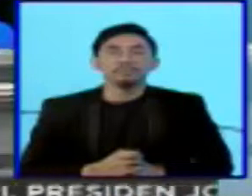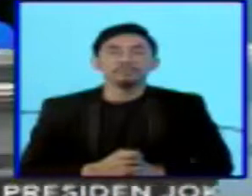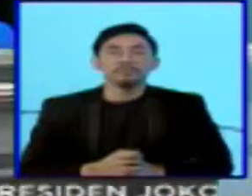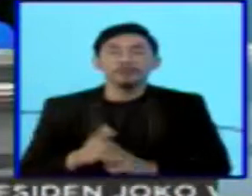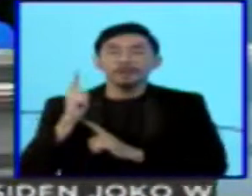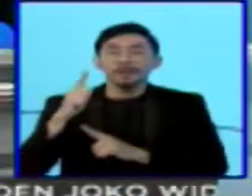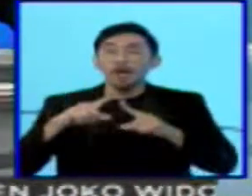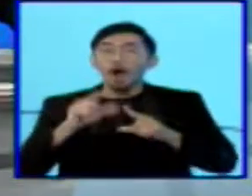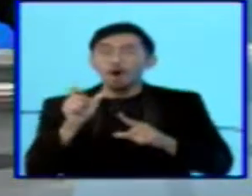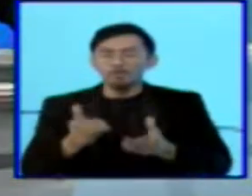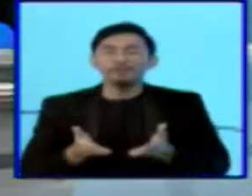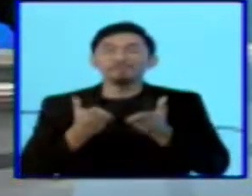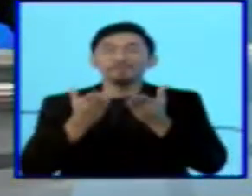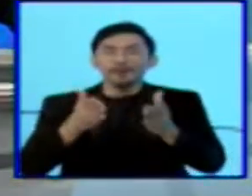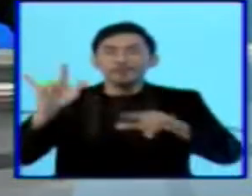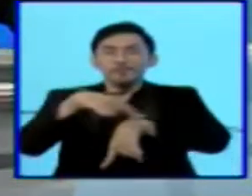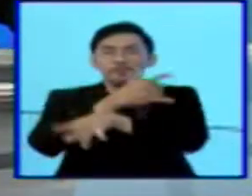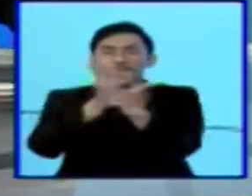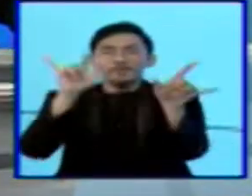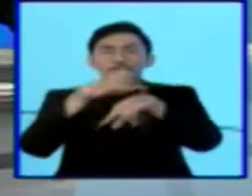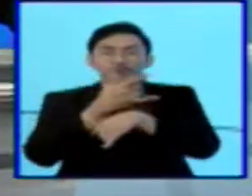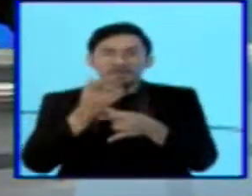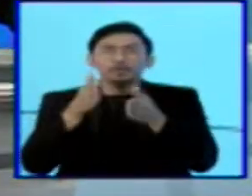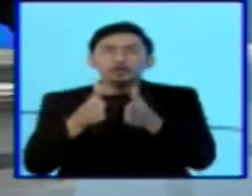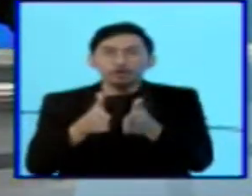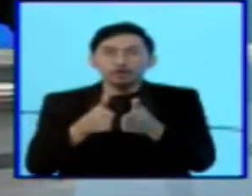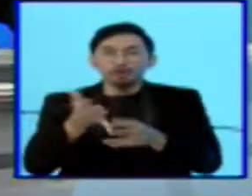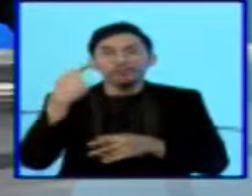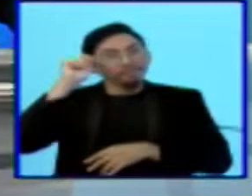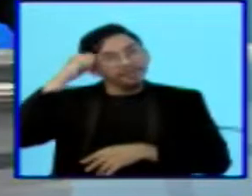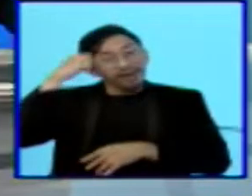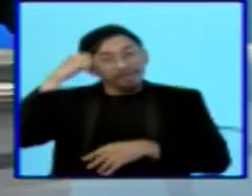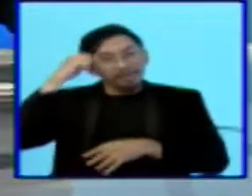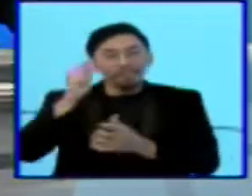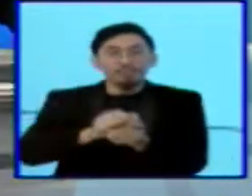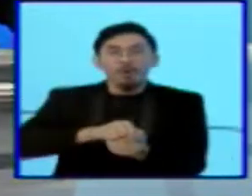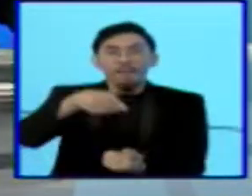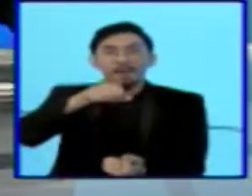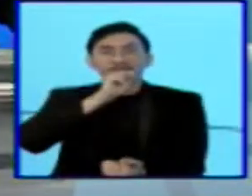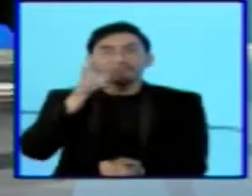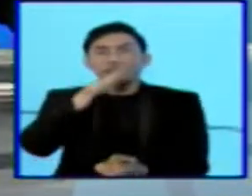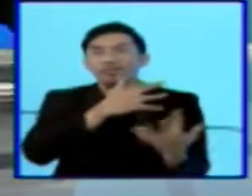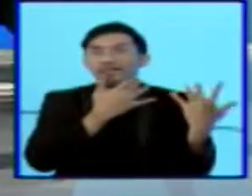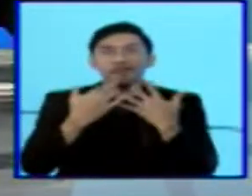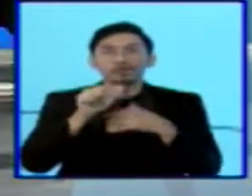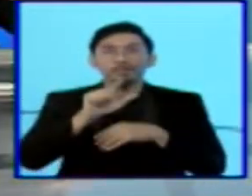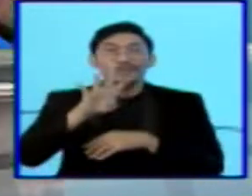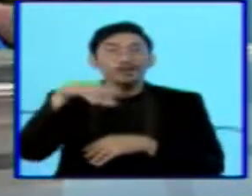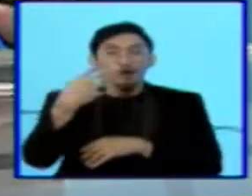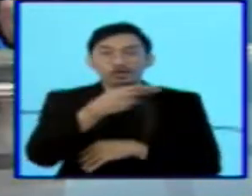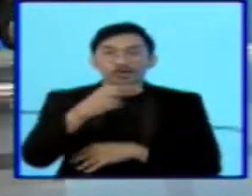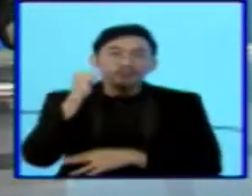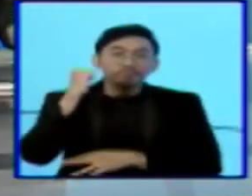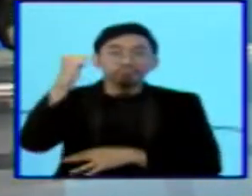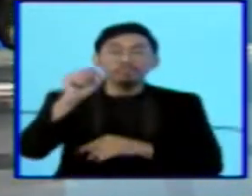TNI Angkatan Udara mempersembahkan atraksi khusus saat peringatan detik-detik peringatan proklamasi hari ulang tahun ke-74 kemerdekaan RI.